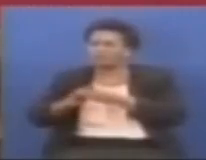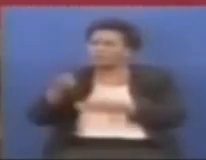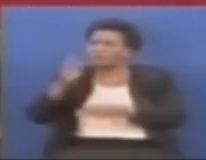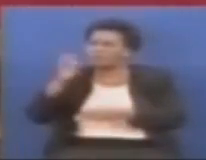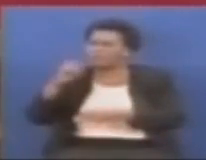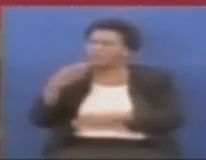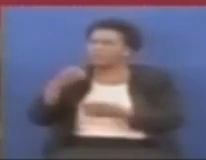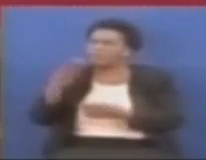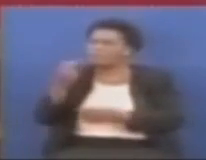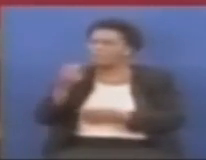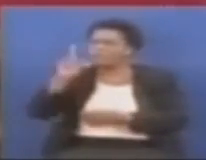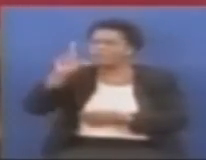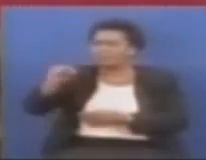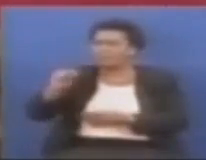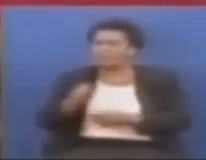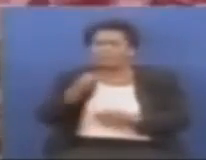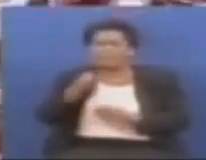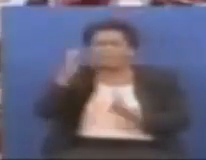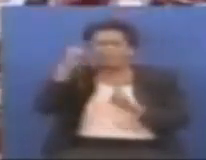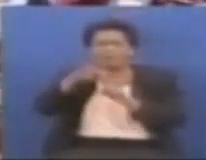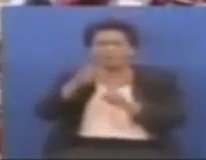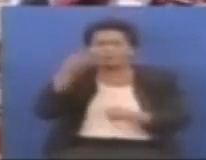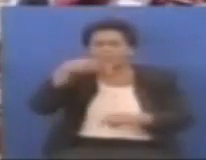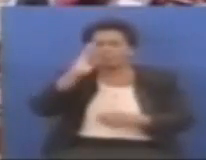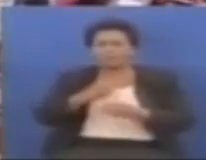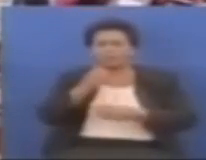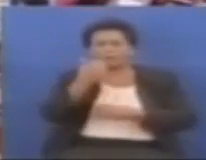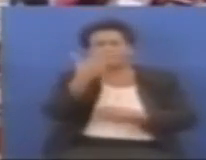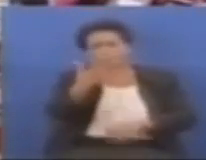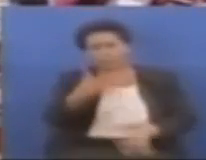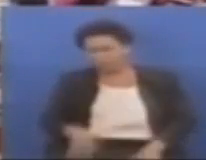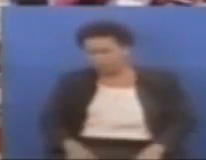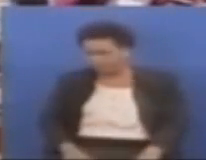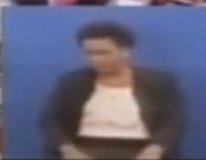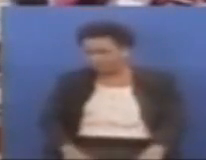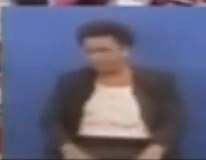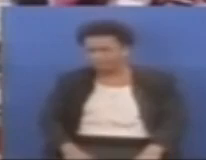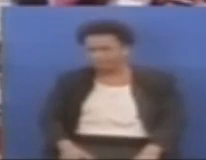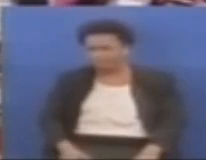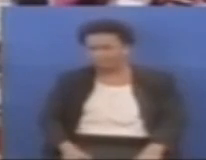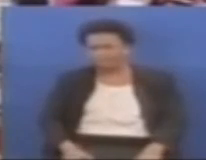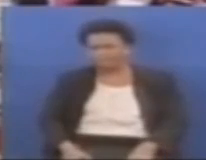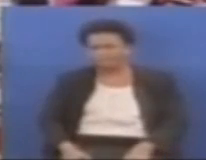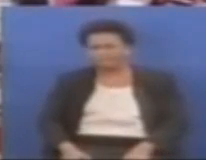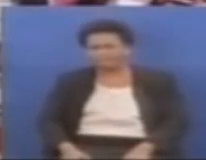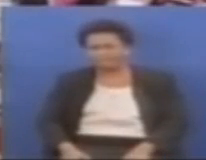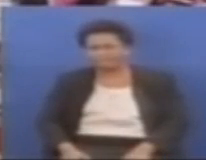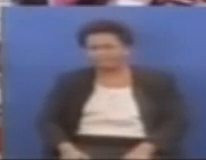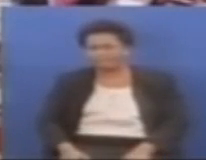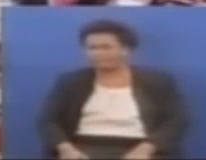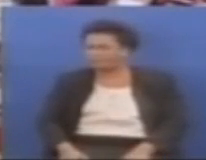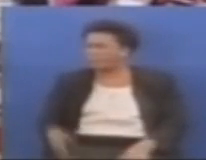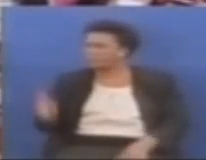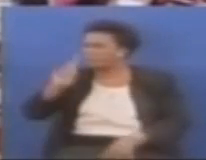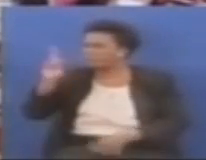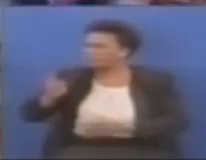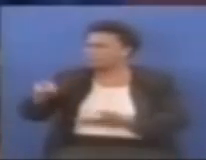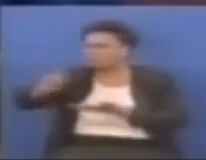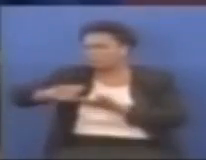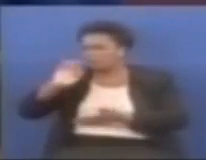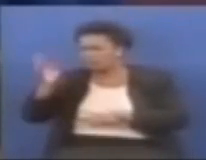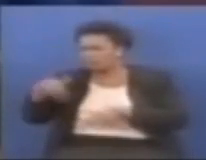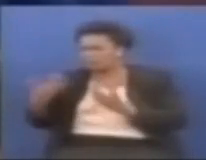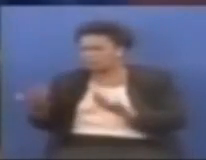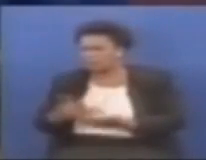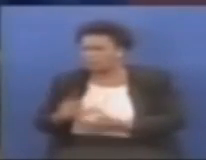pale kazi kubwa itakuwa ni kuweka transformer na kushusha huo umeme. Na kwa kuwa kwamba tumeamua TANESCO REA yote ishambulie, na